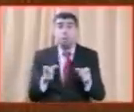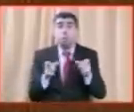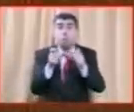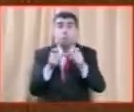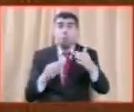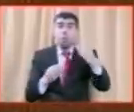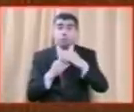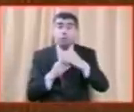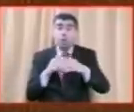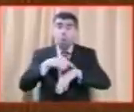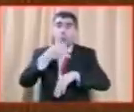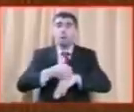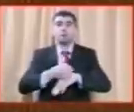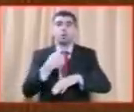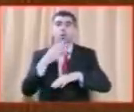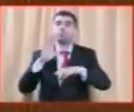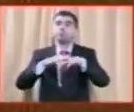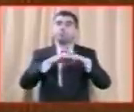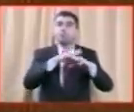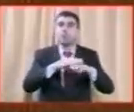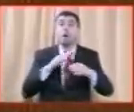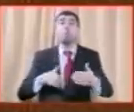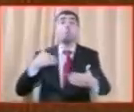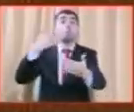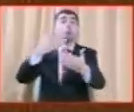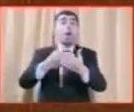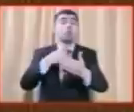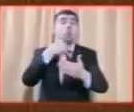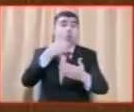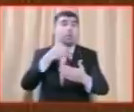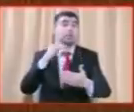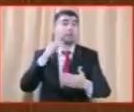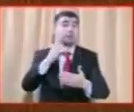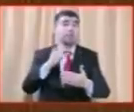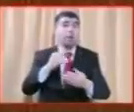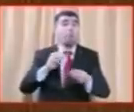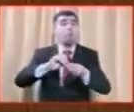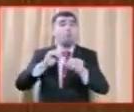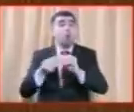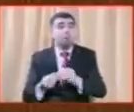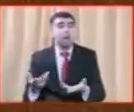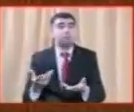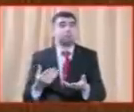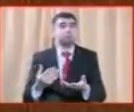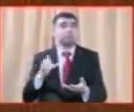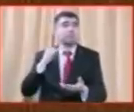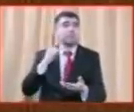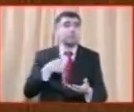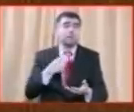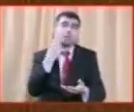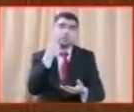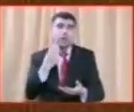تنبهونا في وقتين. أما إلى فات الفوت، راه فات الفوت، وقع المضاربة، احنا عشنا